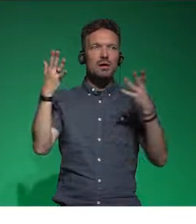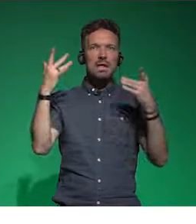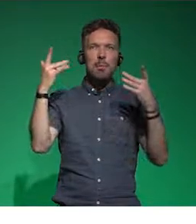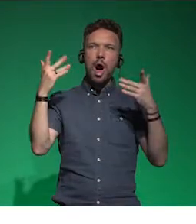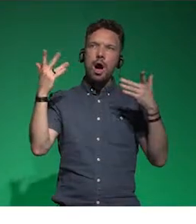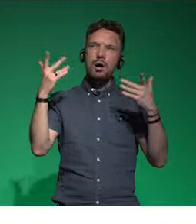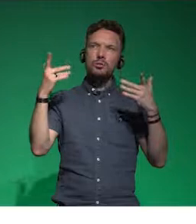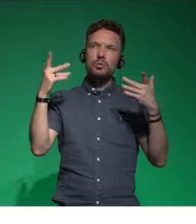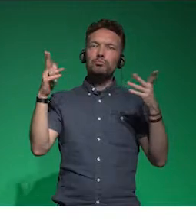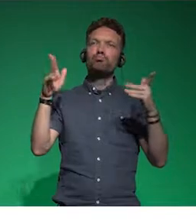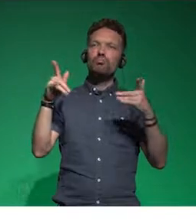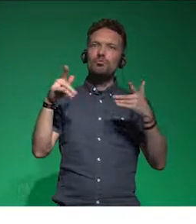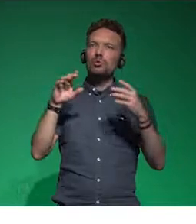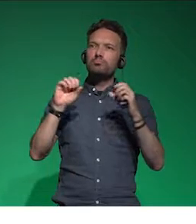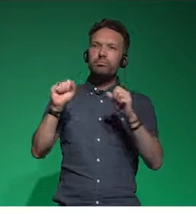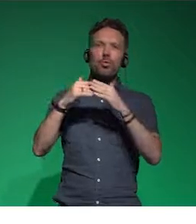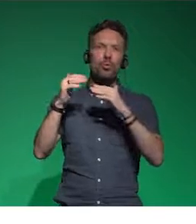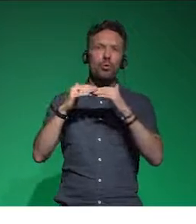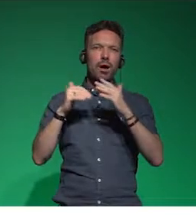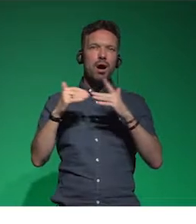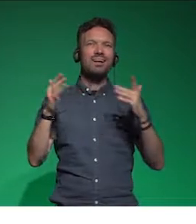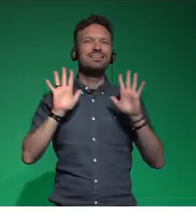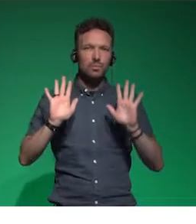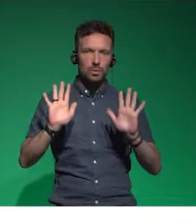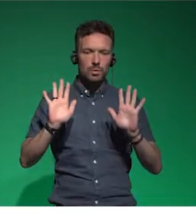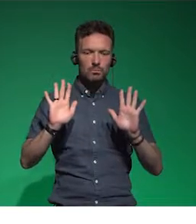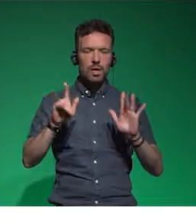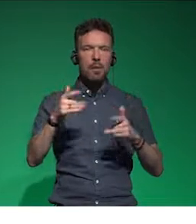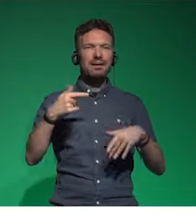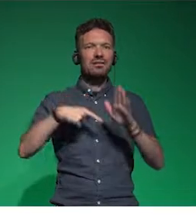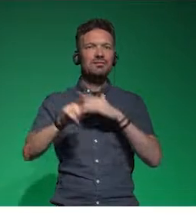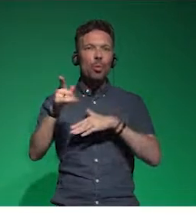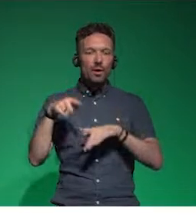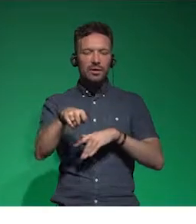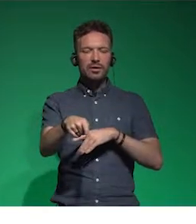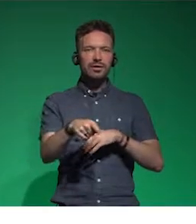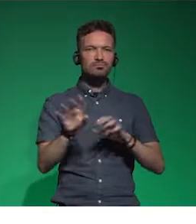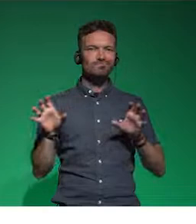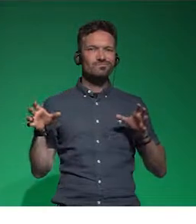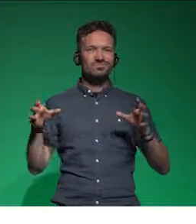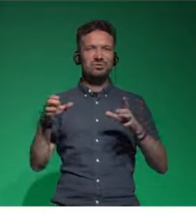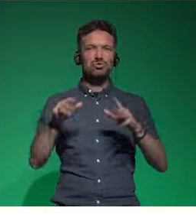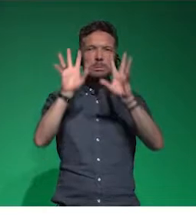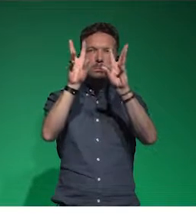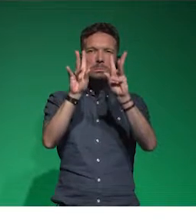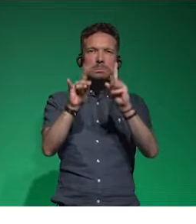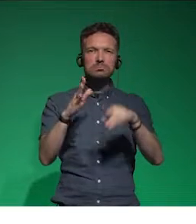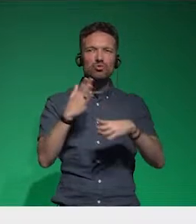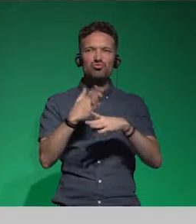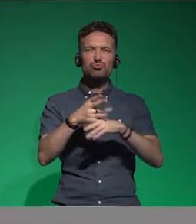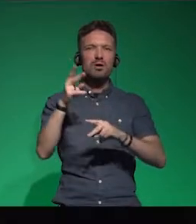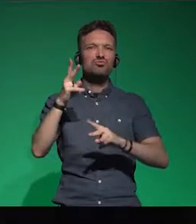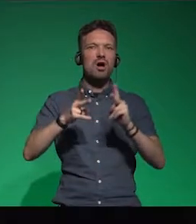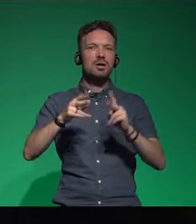jetzt einen Beitrag zum Klimaschutz zu leisten, beeinträchtigt ist. Und deshalb ist es ein ganz wichtiges Ziel,